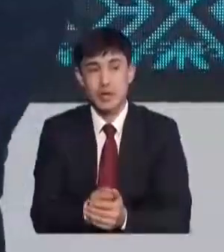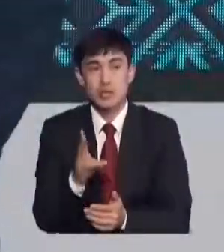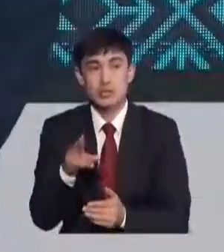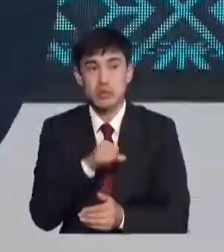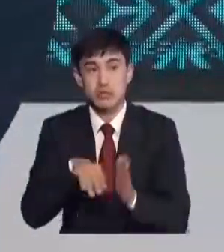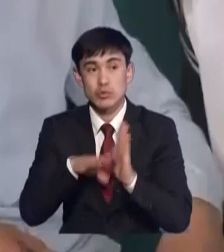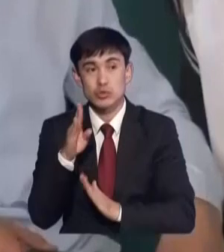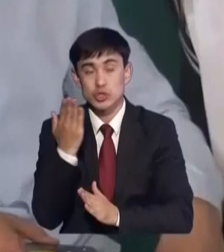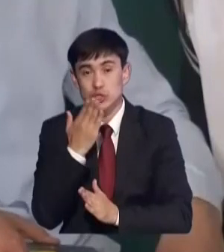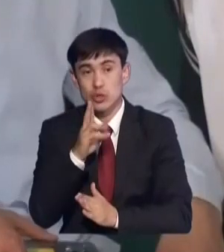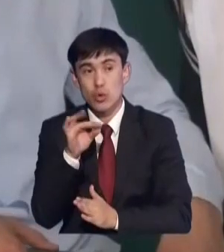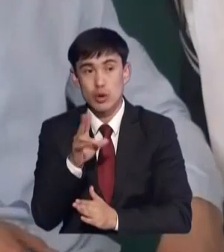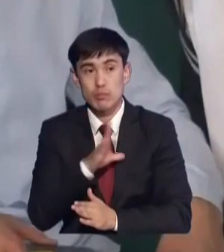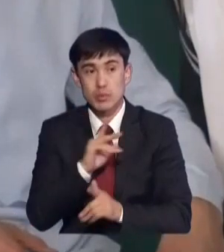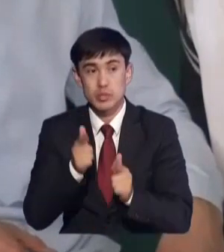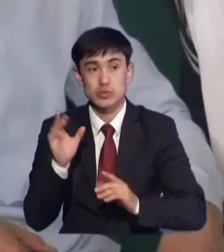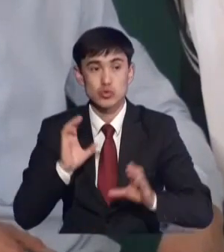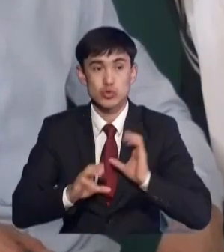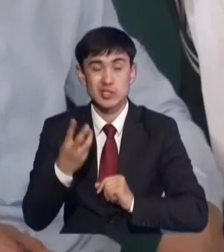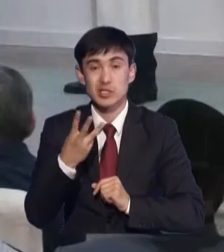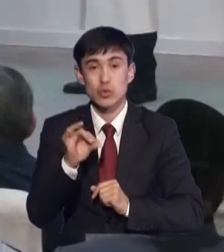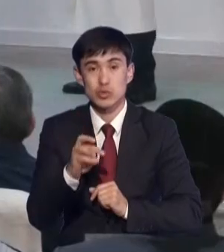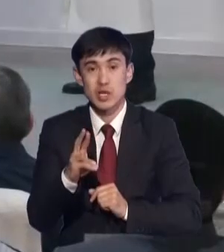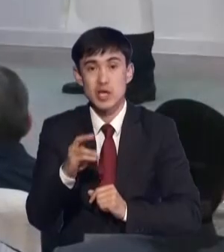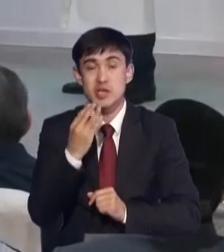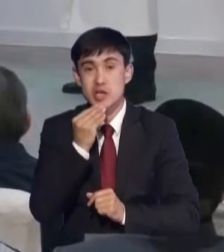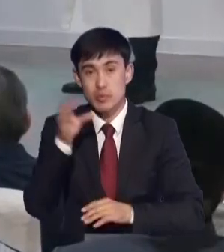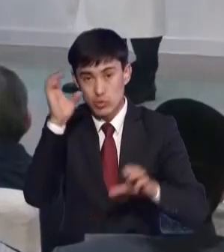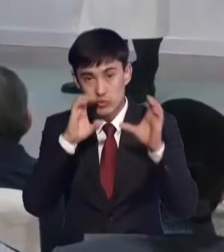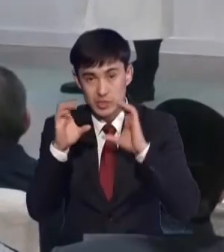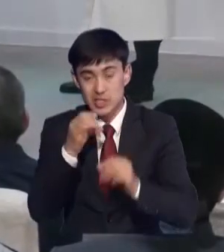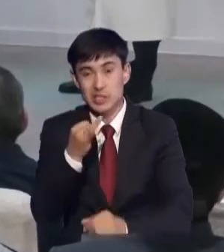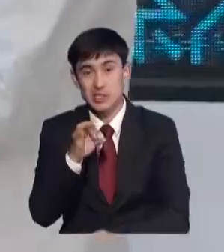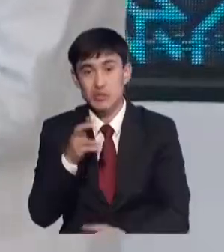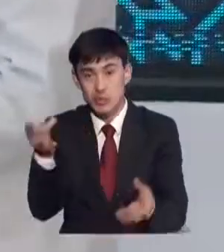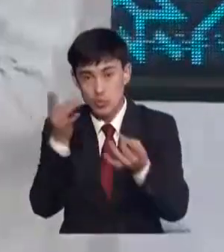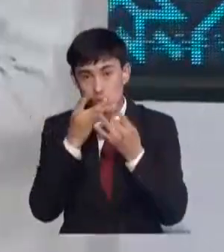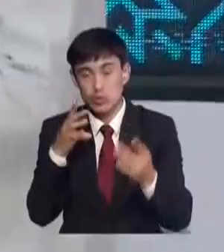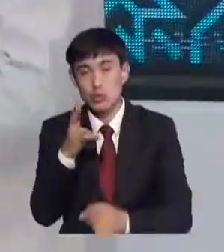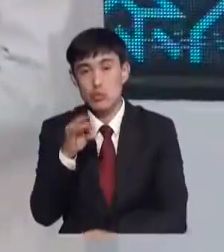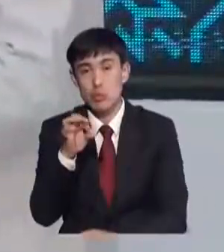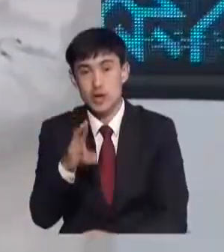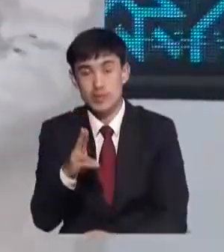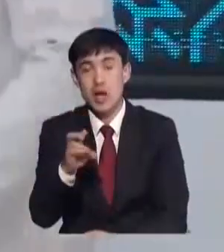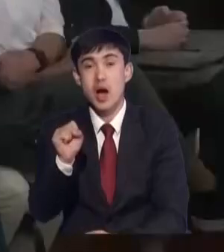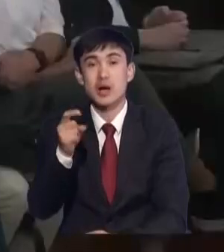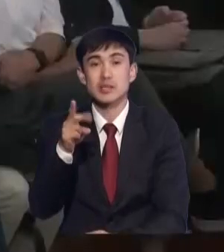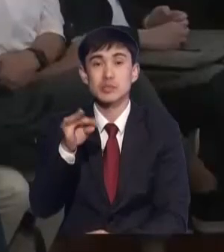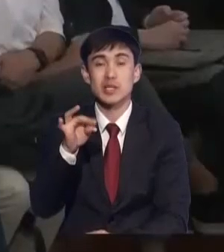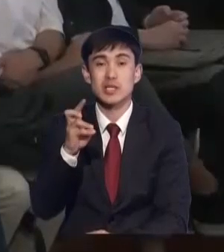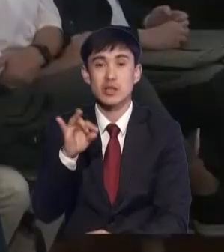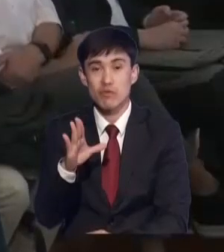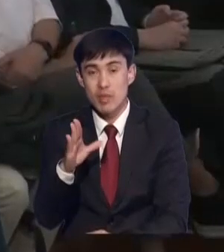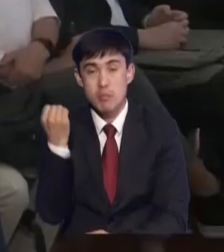самым лучшим в чтении Корана был признан студент третьего курса Египетского университета исламской культуры Нур-Мубарак Ахзамжан